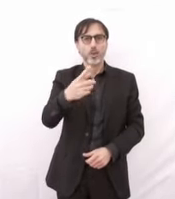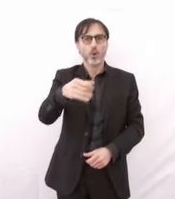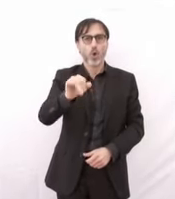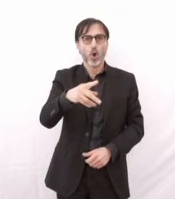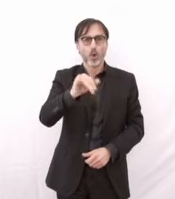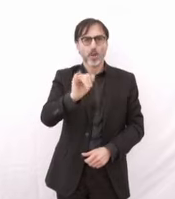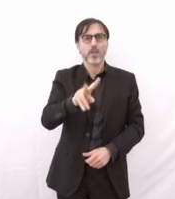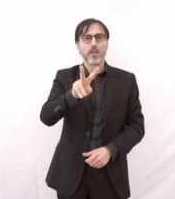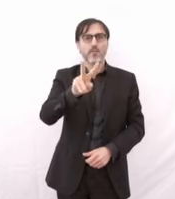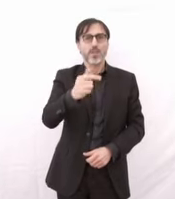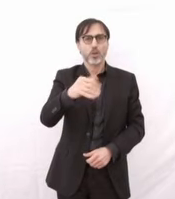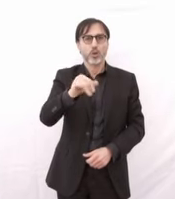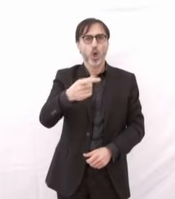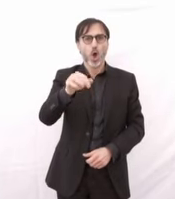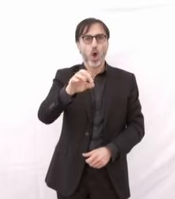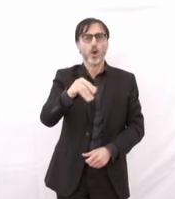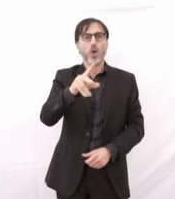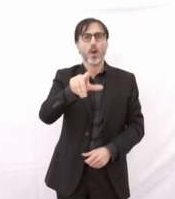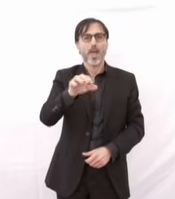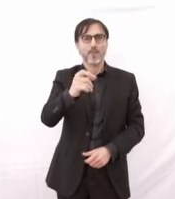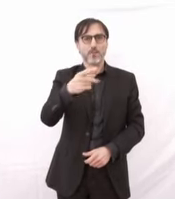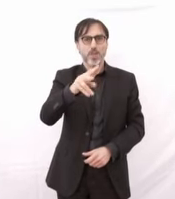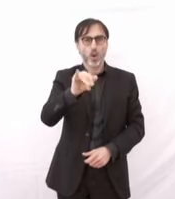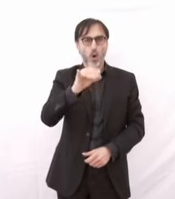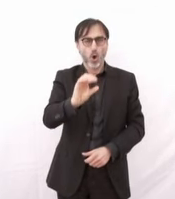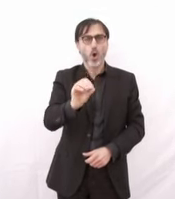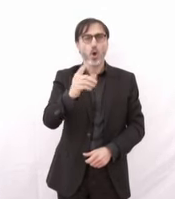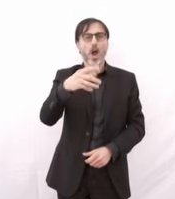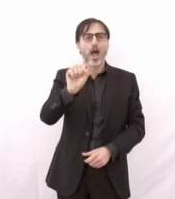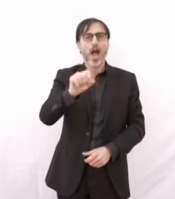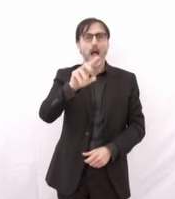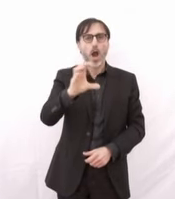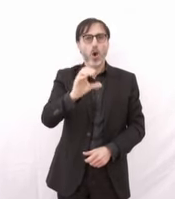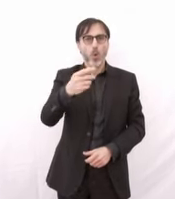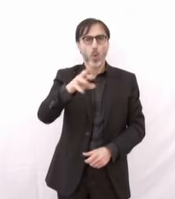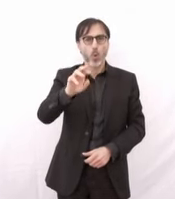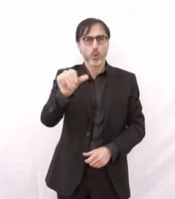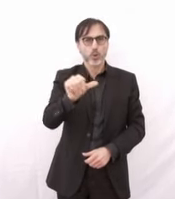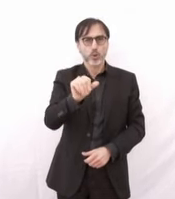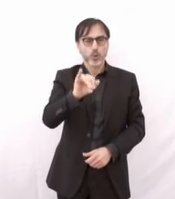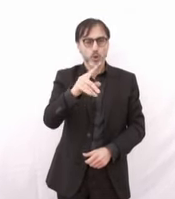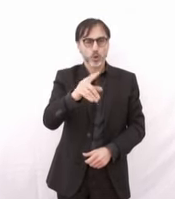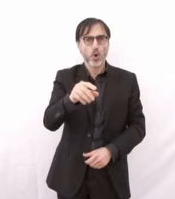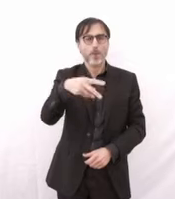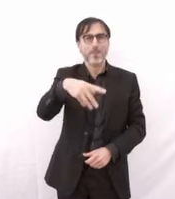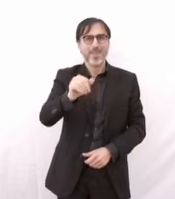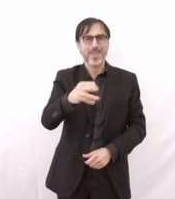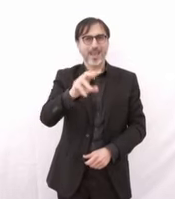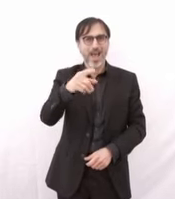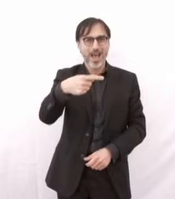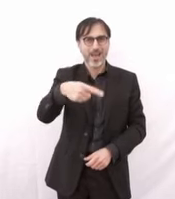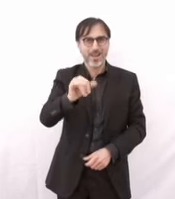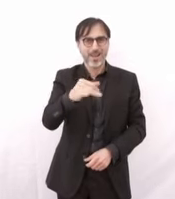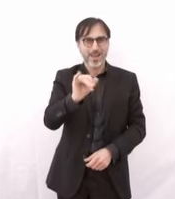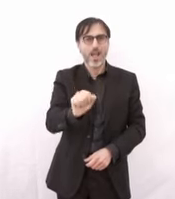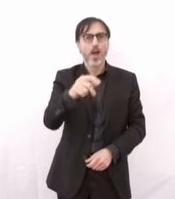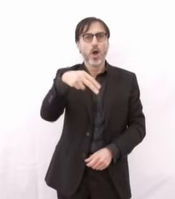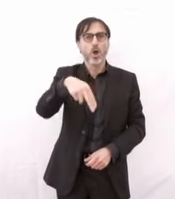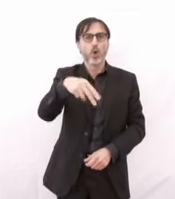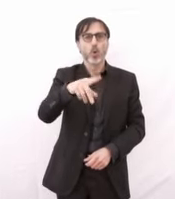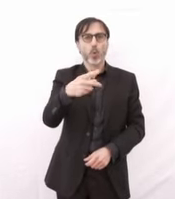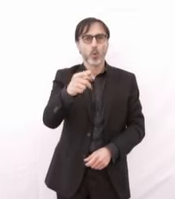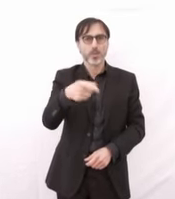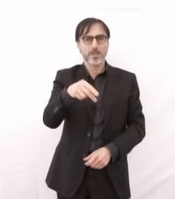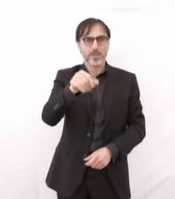Levico, Giuditta Levato, Accursio Miraglia, Pietro Macchiarella, Nunzio